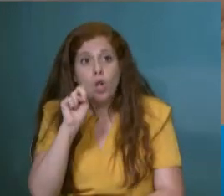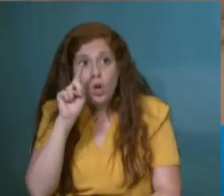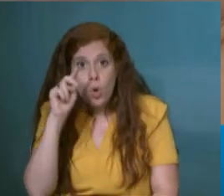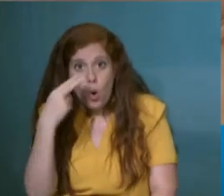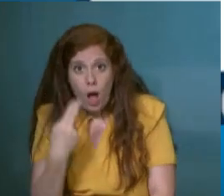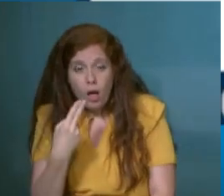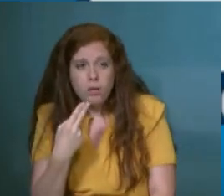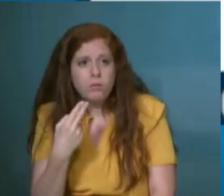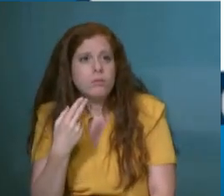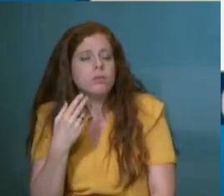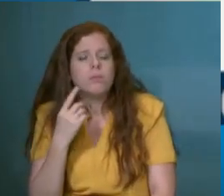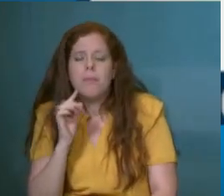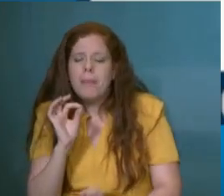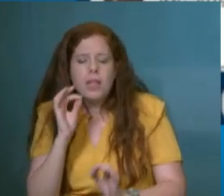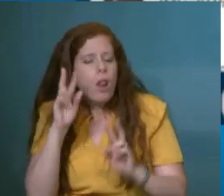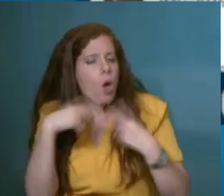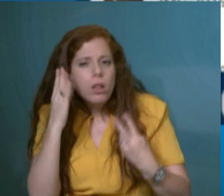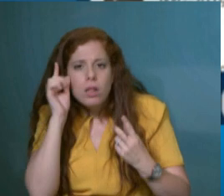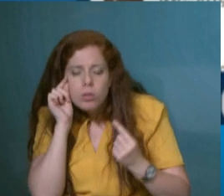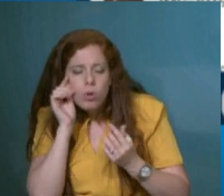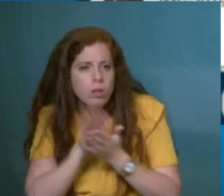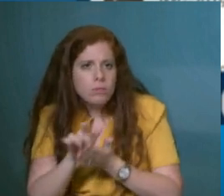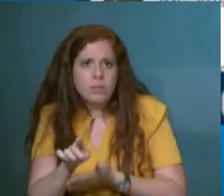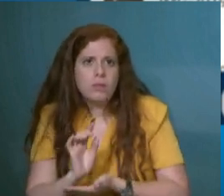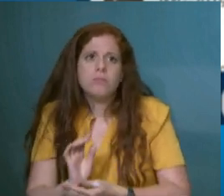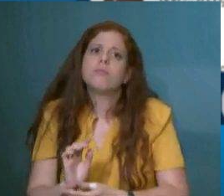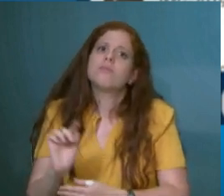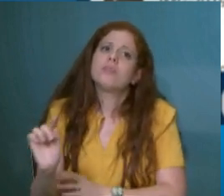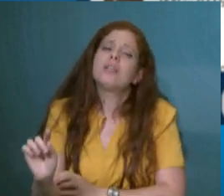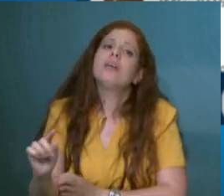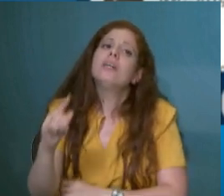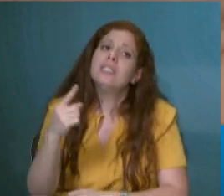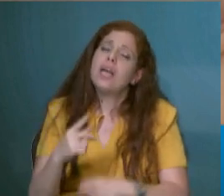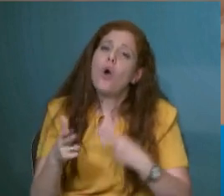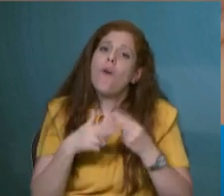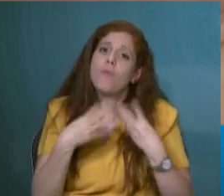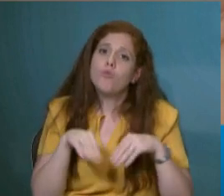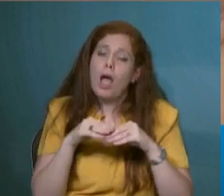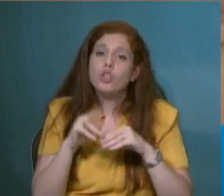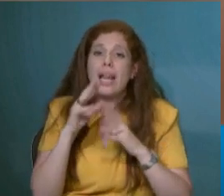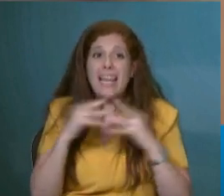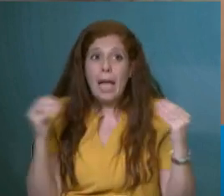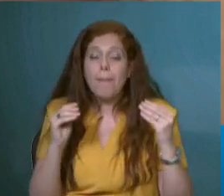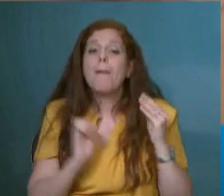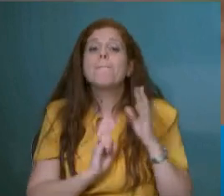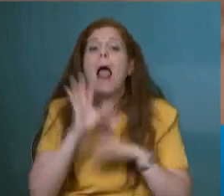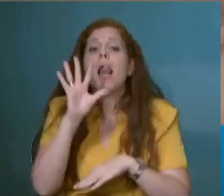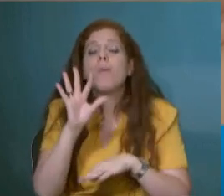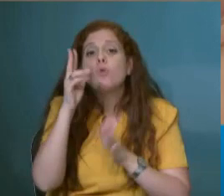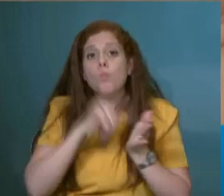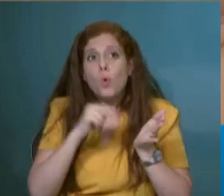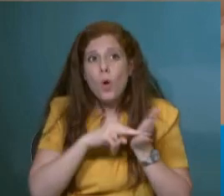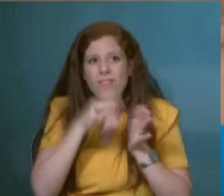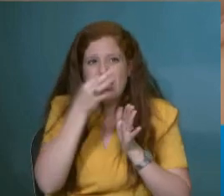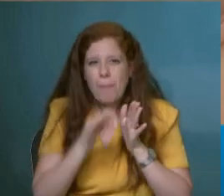שינה מעיניי. אל המערכת שנקראת הזילו, קרובי משפחה של נעדרים מעלים תמונות ואת פרטי הנעדר. משתמשים